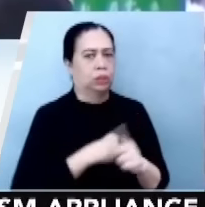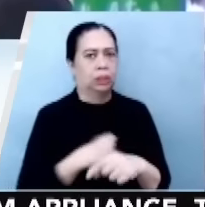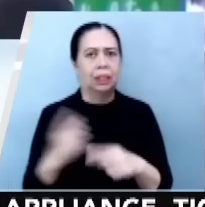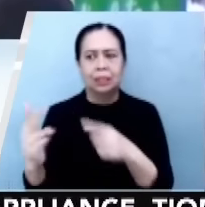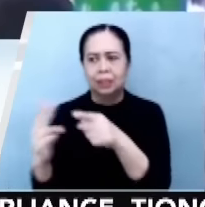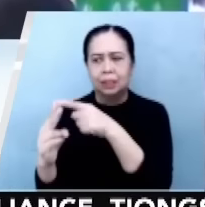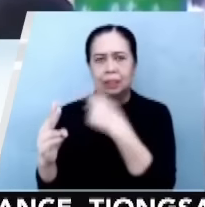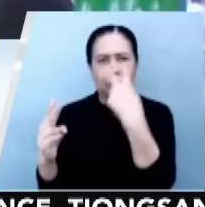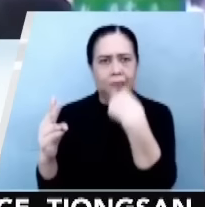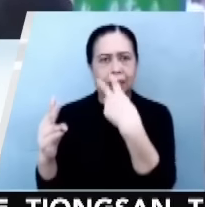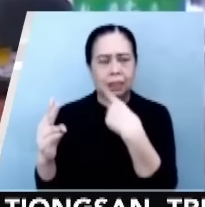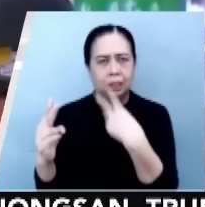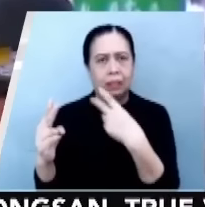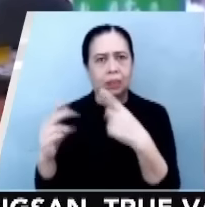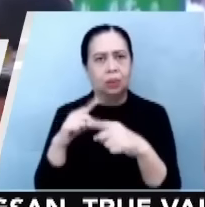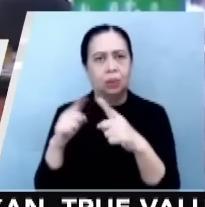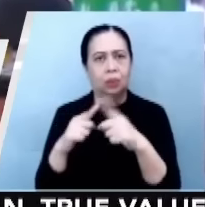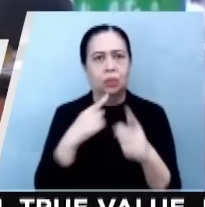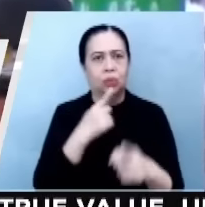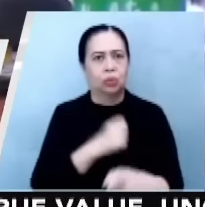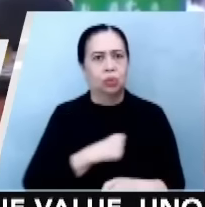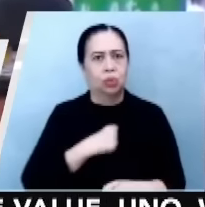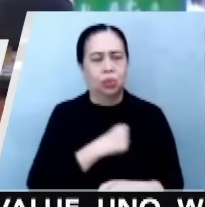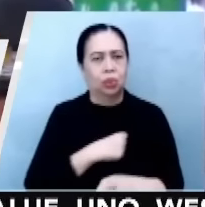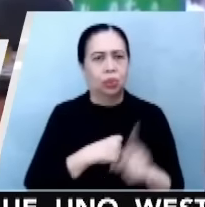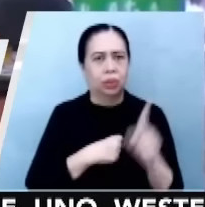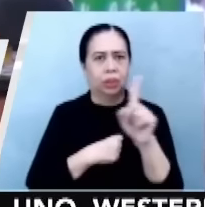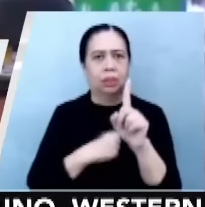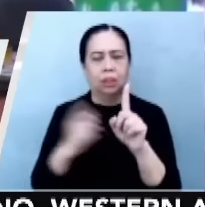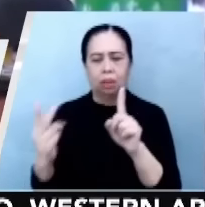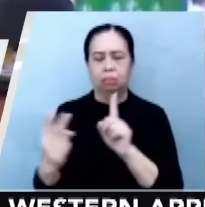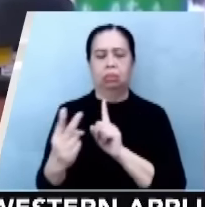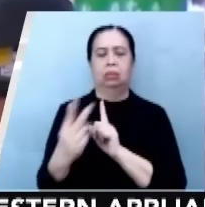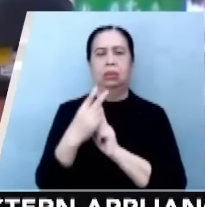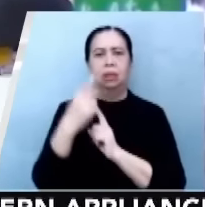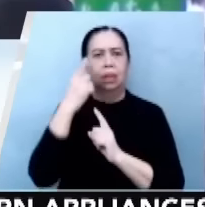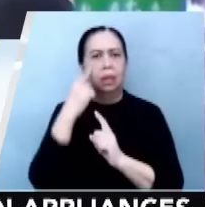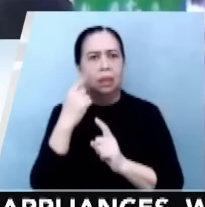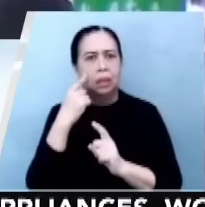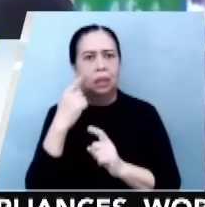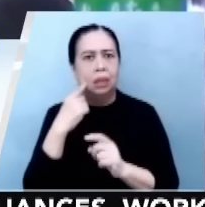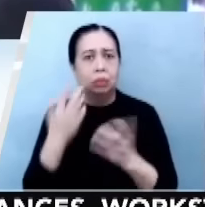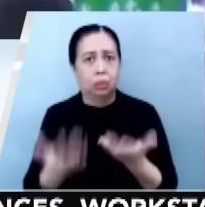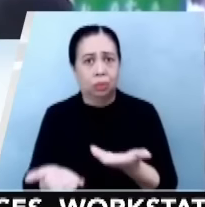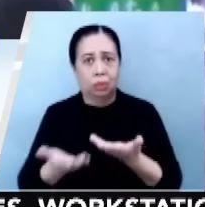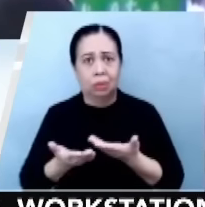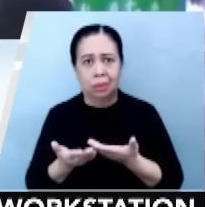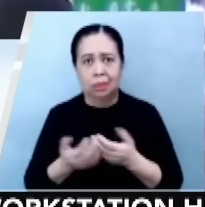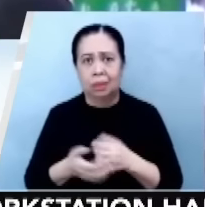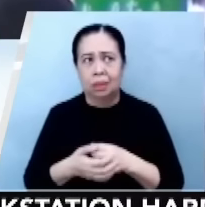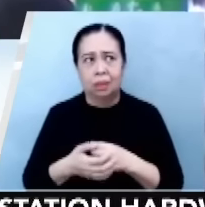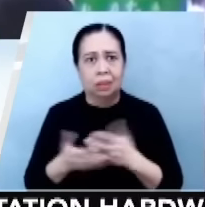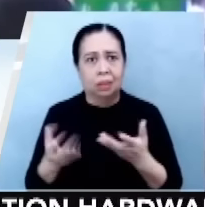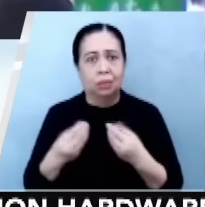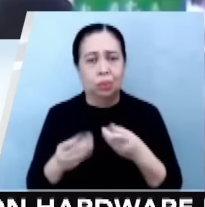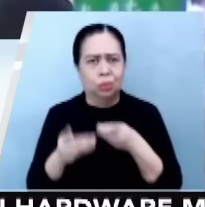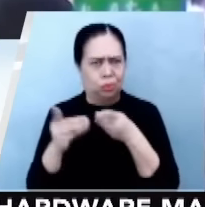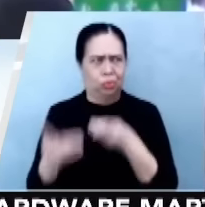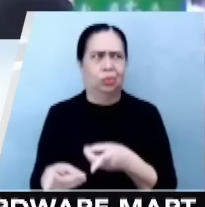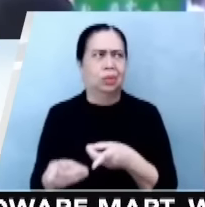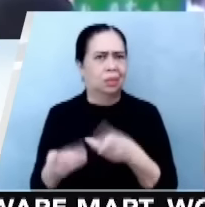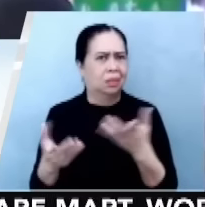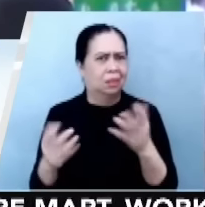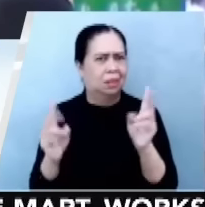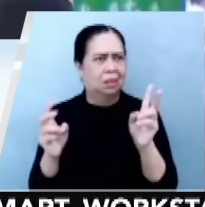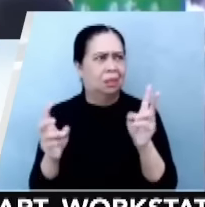sila. They were crying, both of them, and they even offered to donate a certain